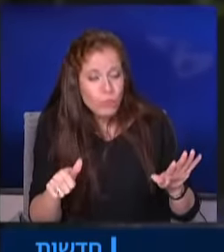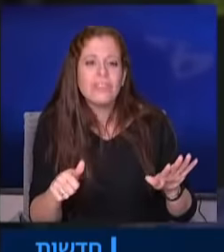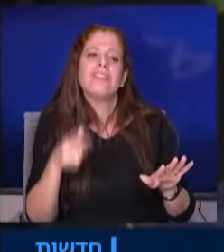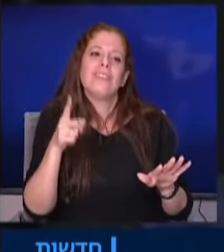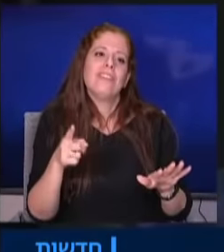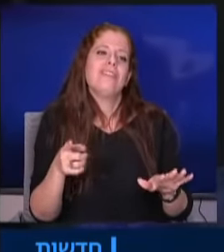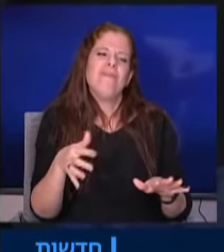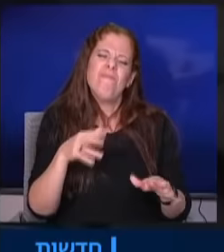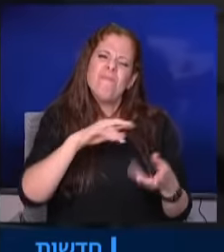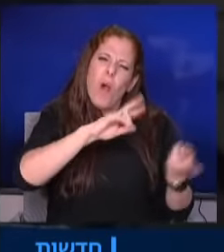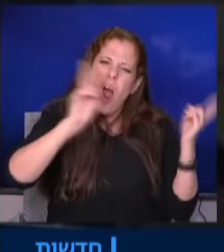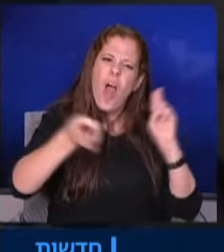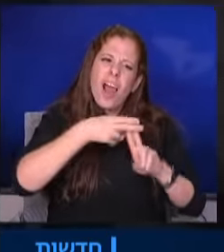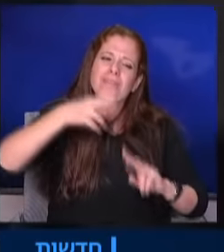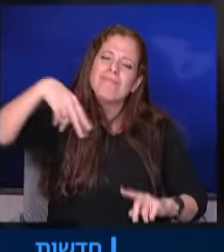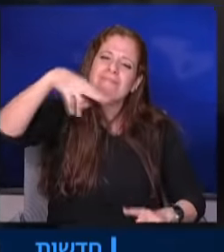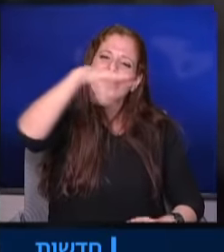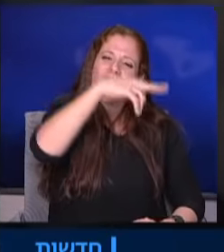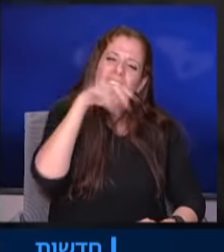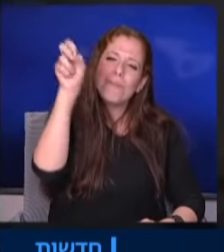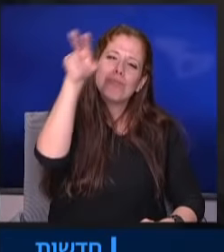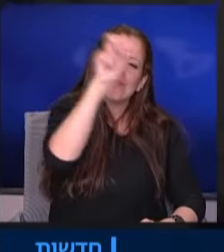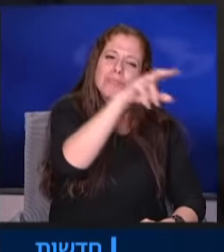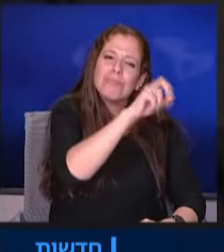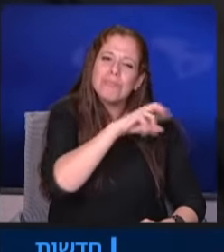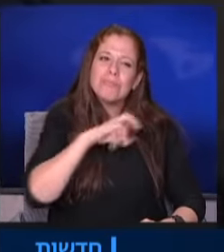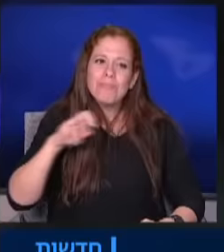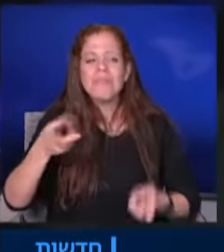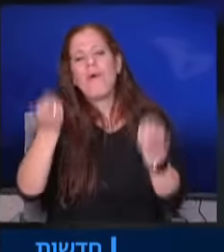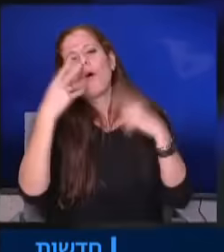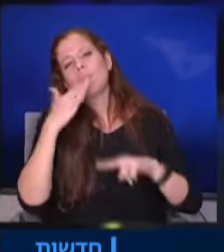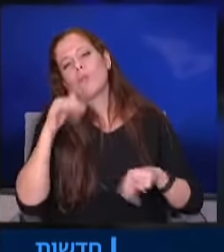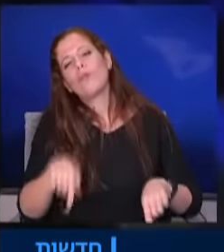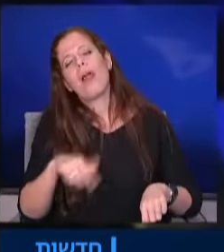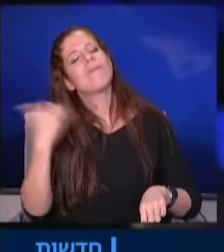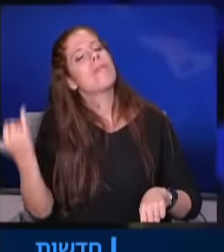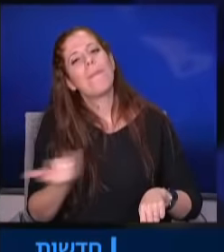מסובבים כל העולם וחוזרים לירושלים. Always.